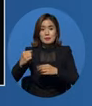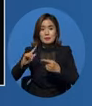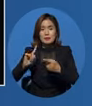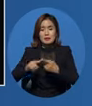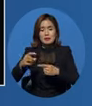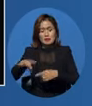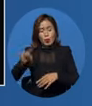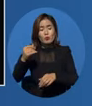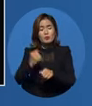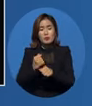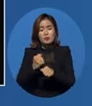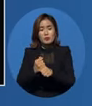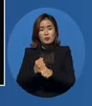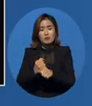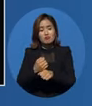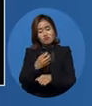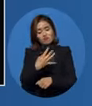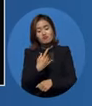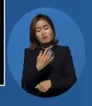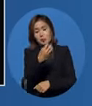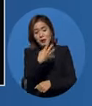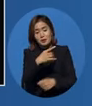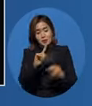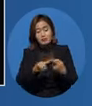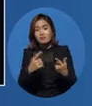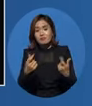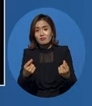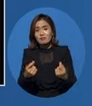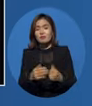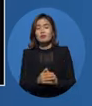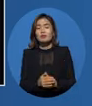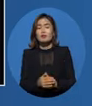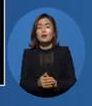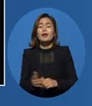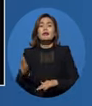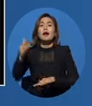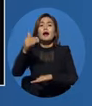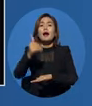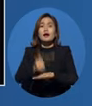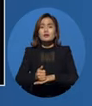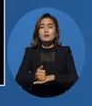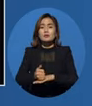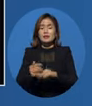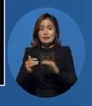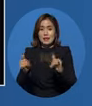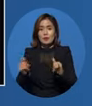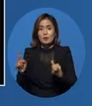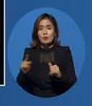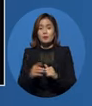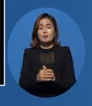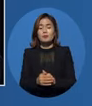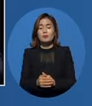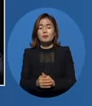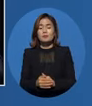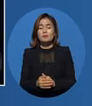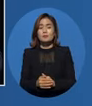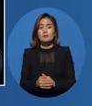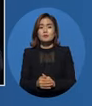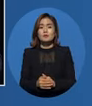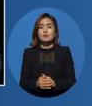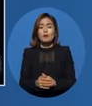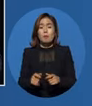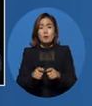맞죠 모든 일이라는 게 후발 자 에 이르기 있습니다 나중에 한 하는 사람들 시간에 타임 나겠다 그리고